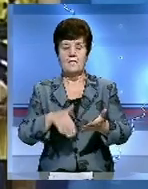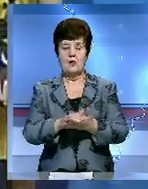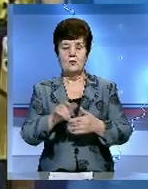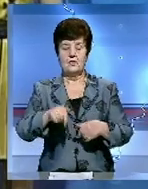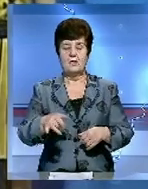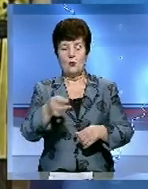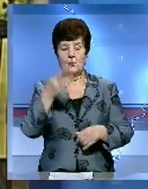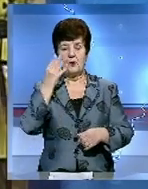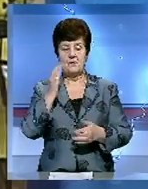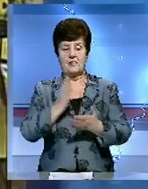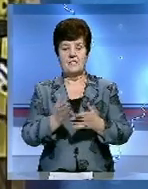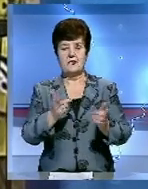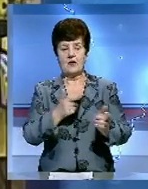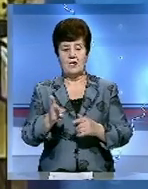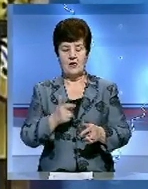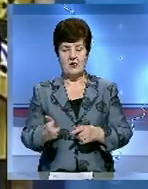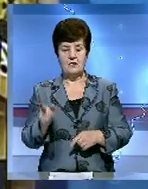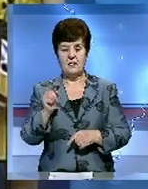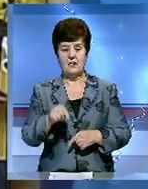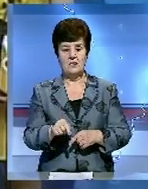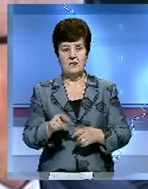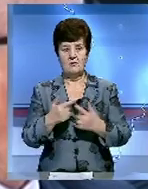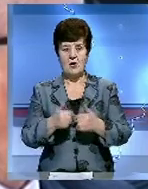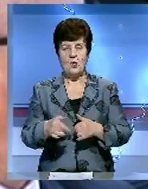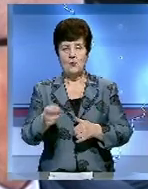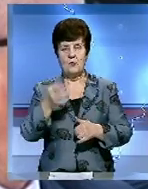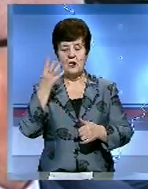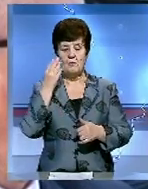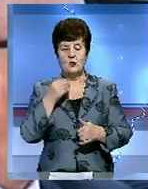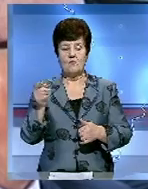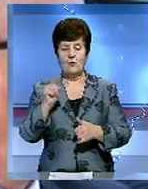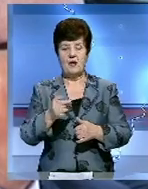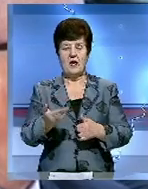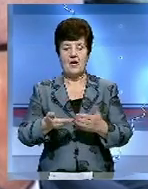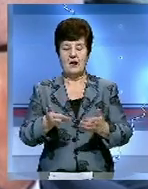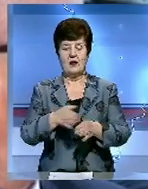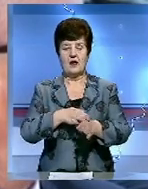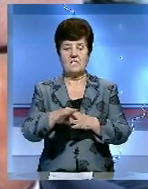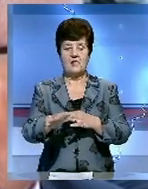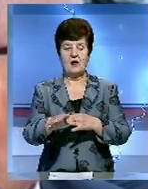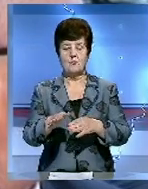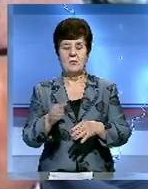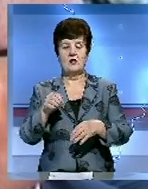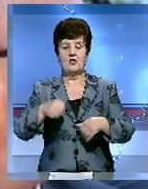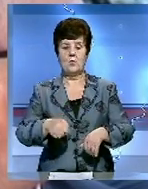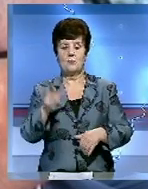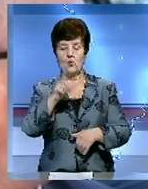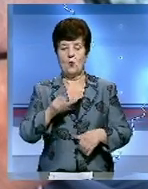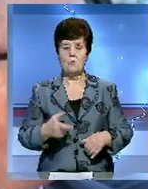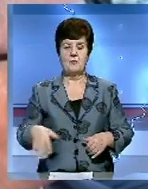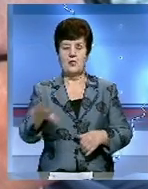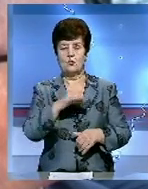gata întotdeauna să ajute sau să acompanieze Republica Moldova pe calea sa spre realizarea deplină a drepturilor omului pentru toți